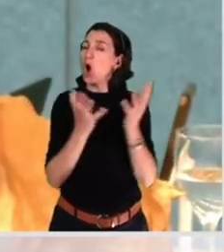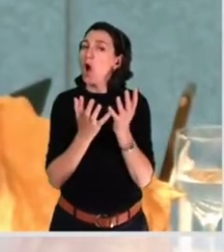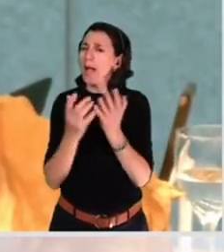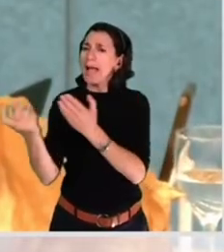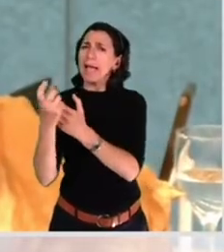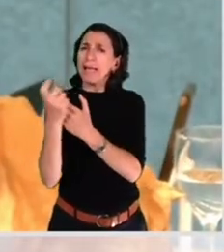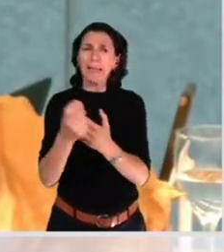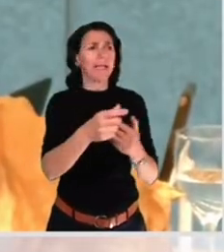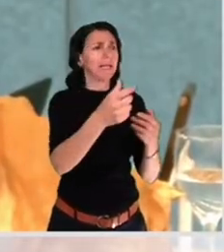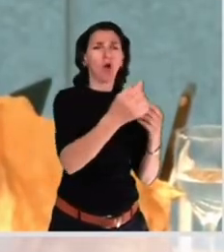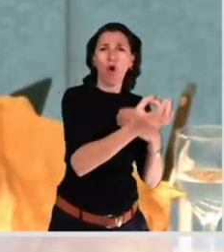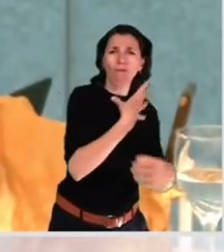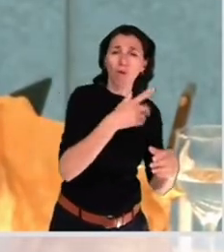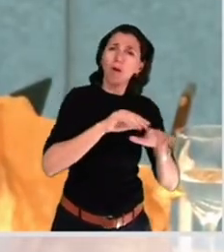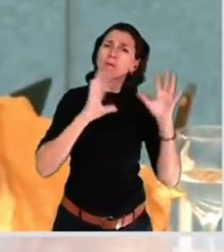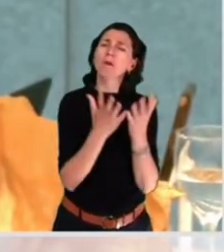même.